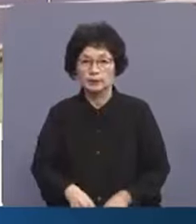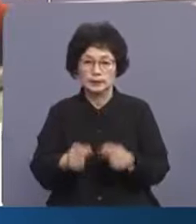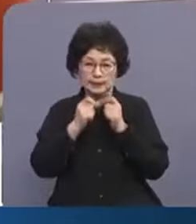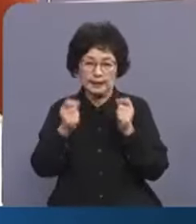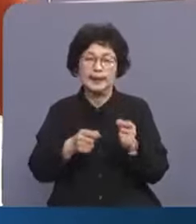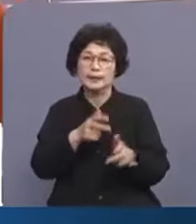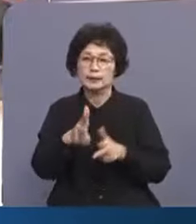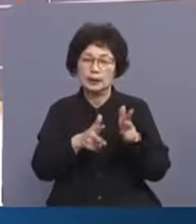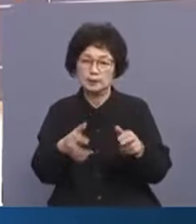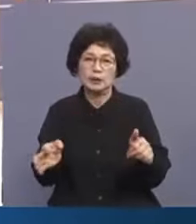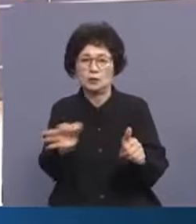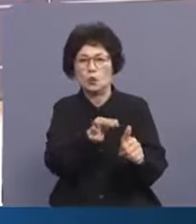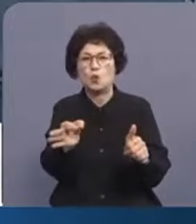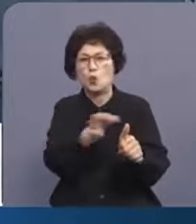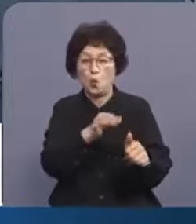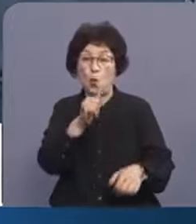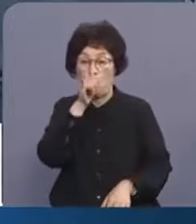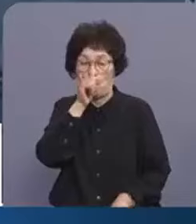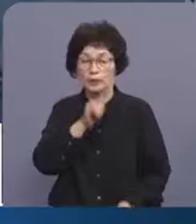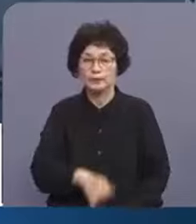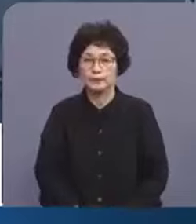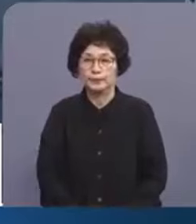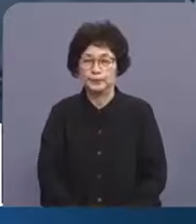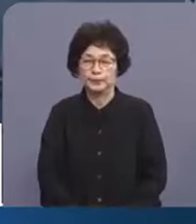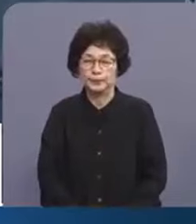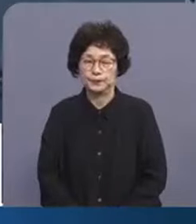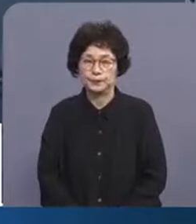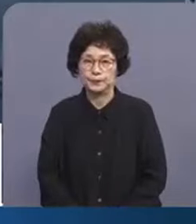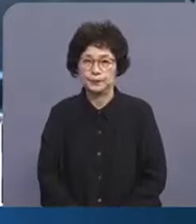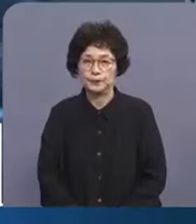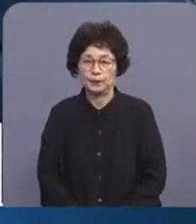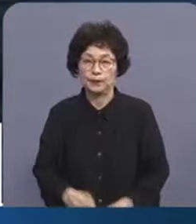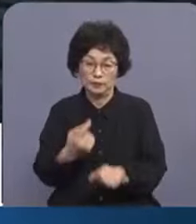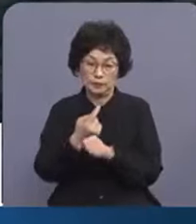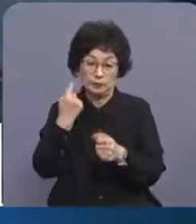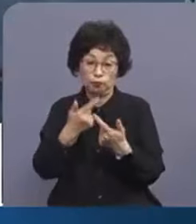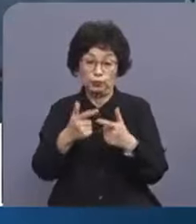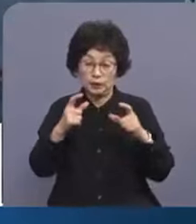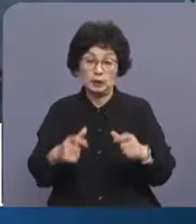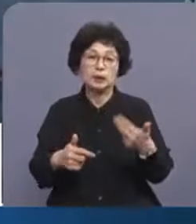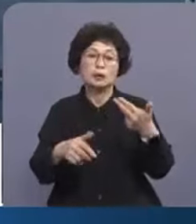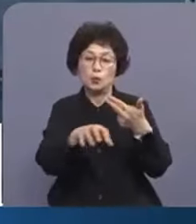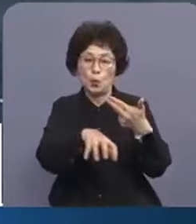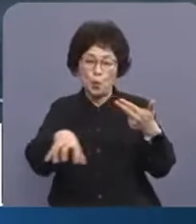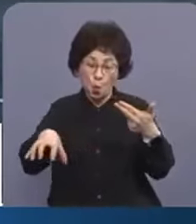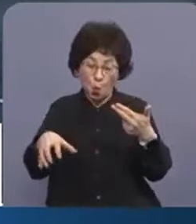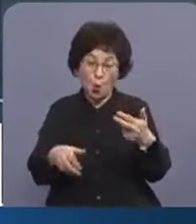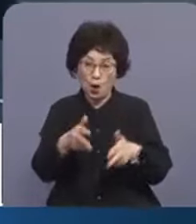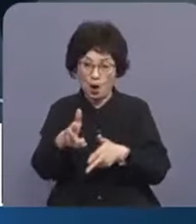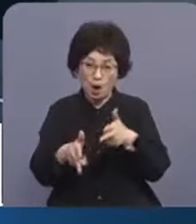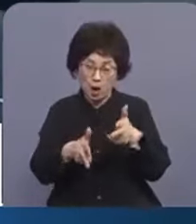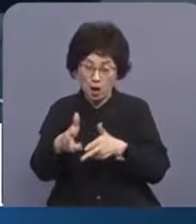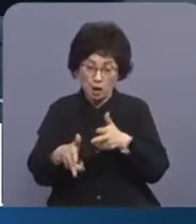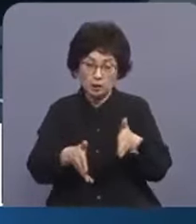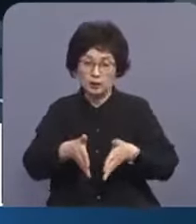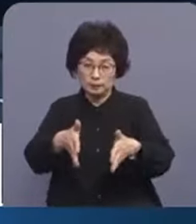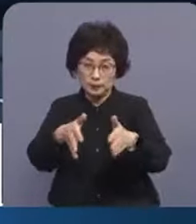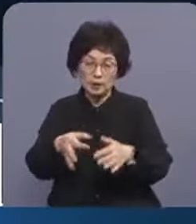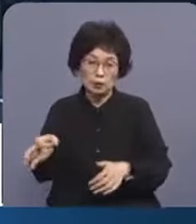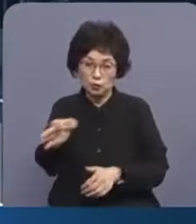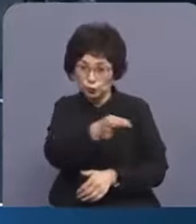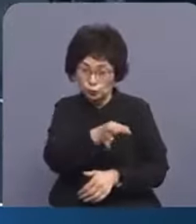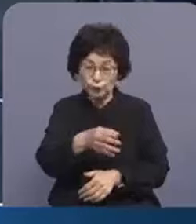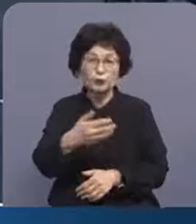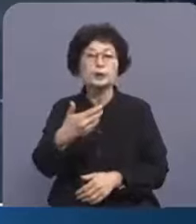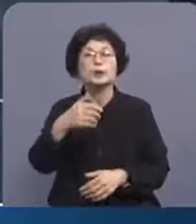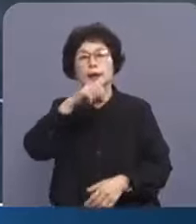모두 보존해 주고 있는데요 예 이런 명목으로 지난해 부산 일곱 개 민자도로 사업자의 지급한 예산이이